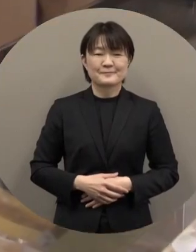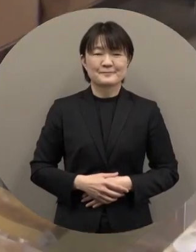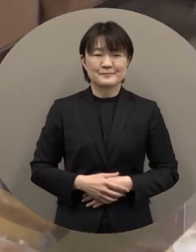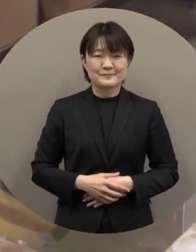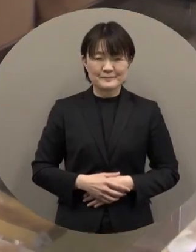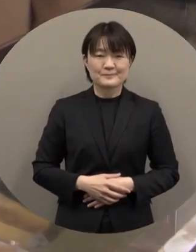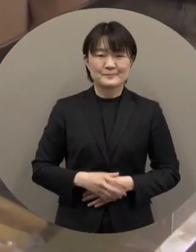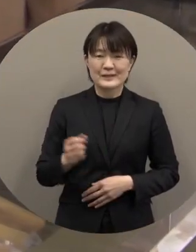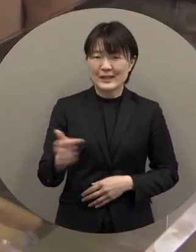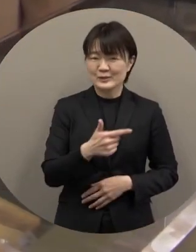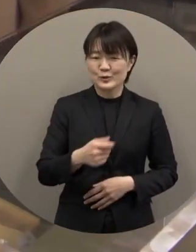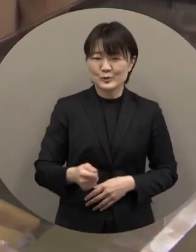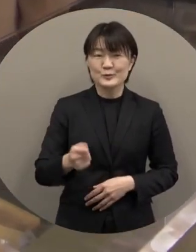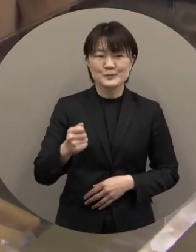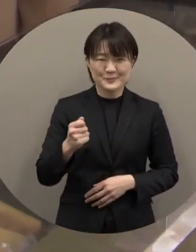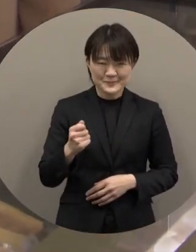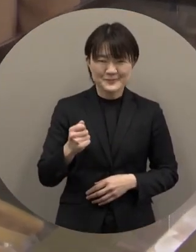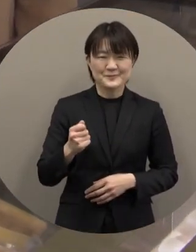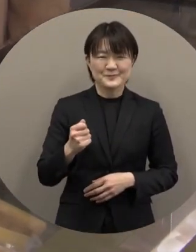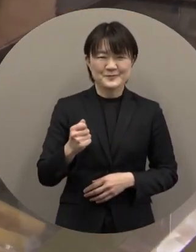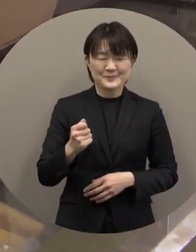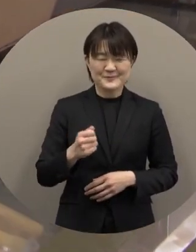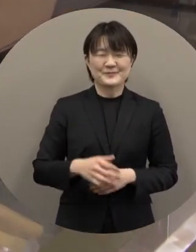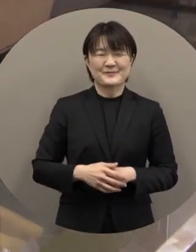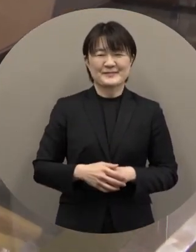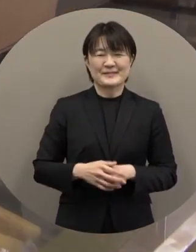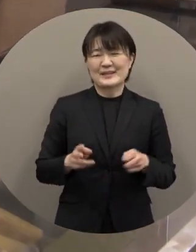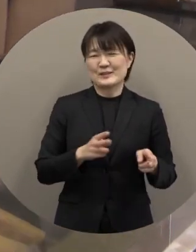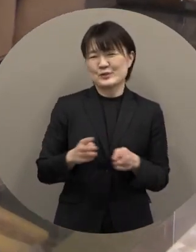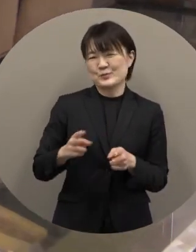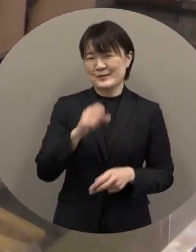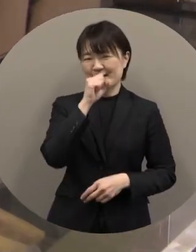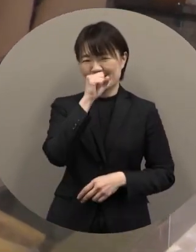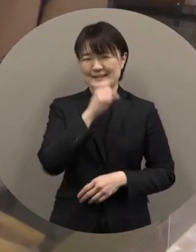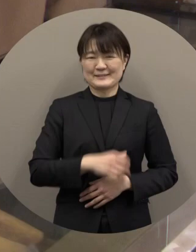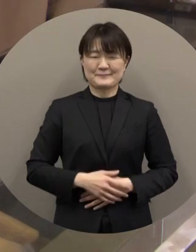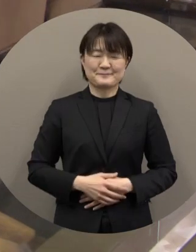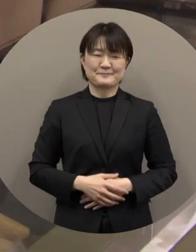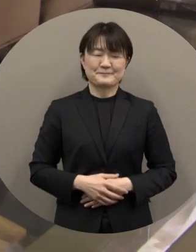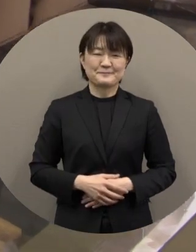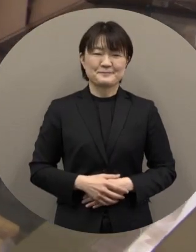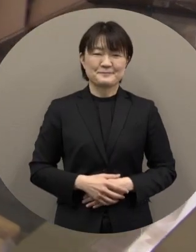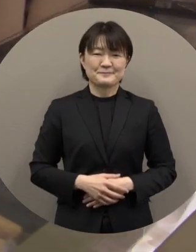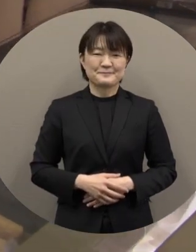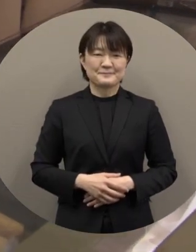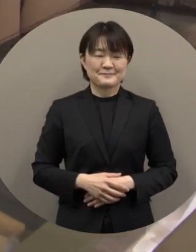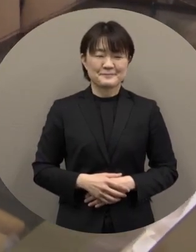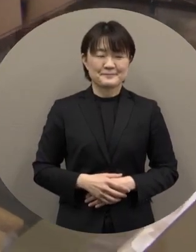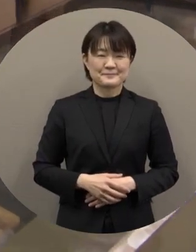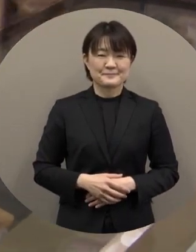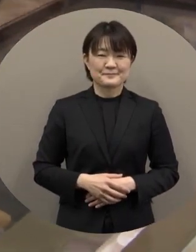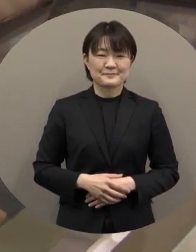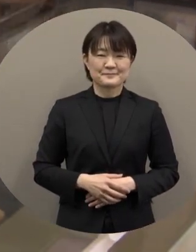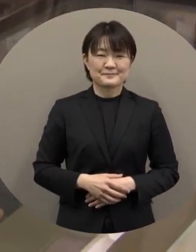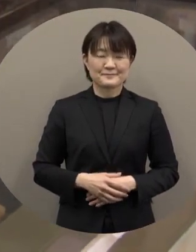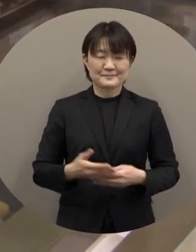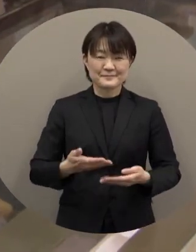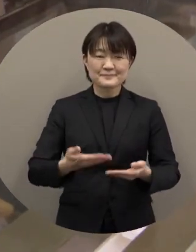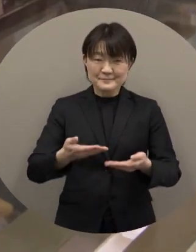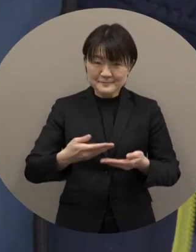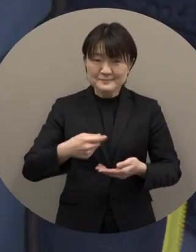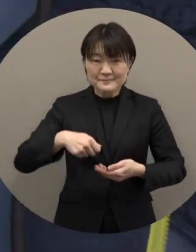あ。早速すいません、用意がいいな。 いいですね、 いただきましょうかね。 はい、いただ きます